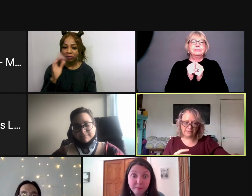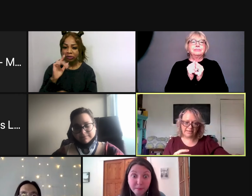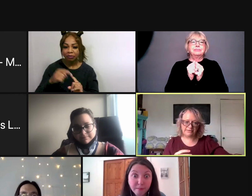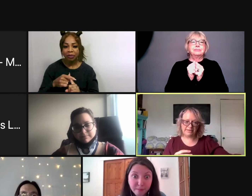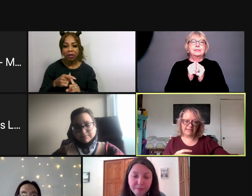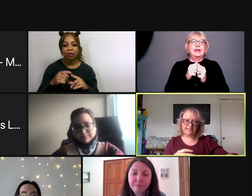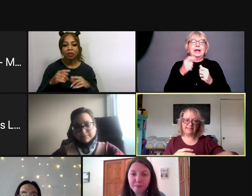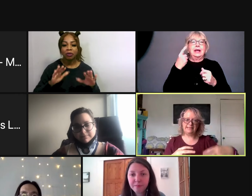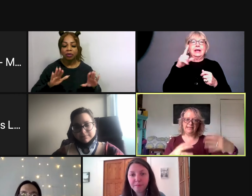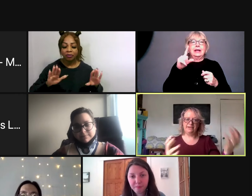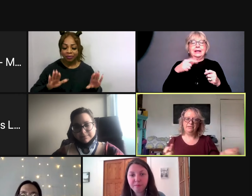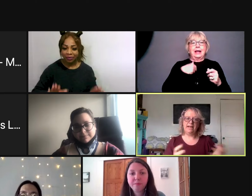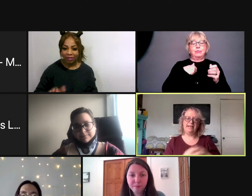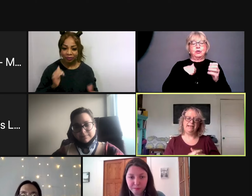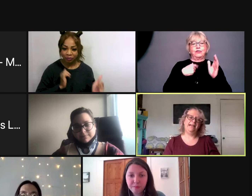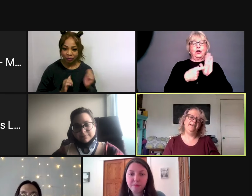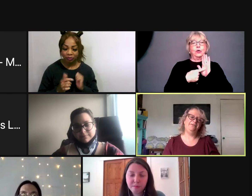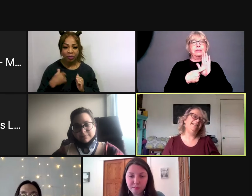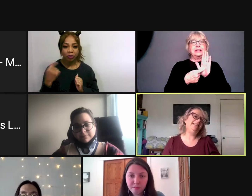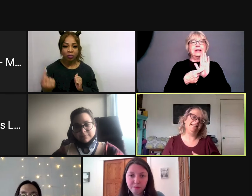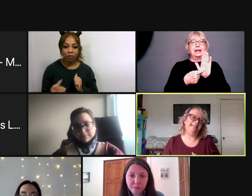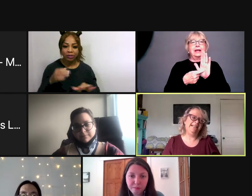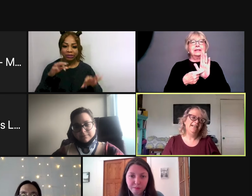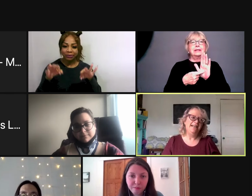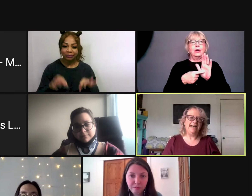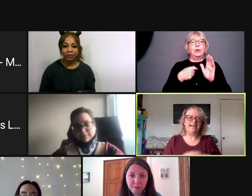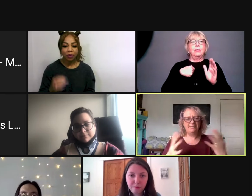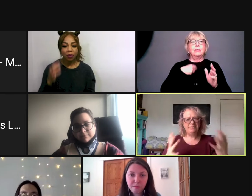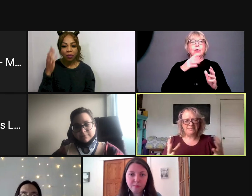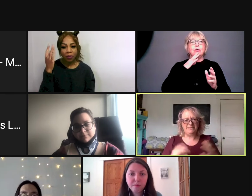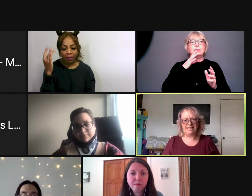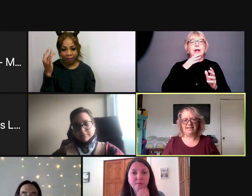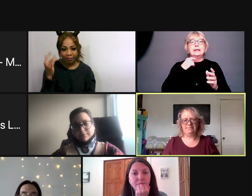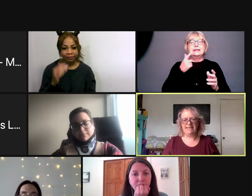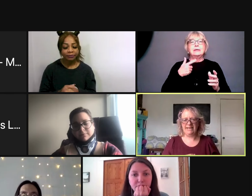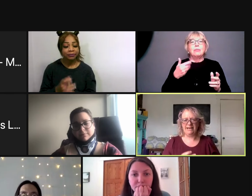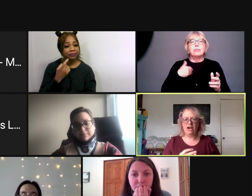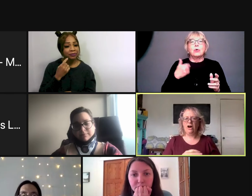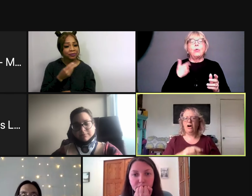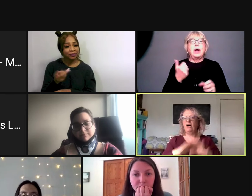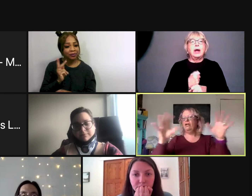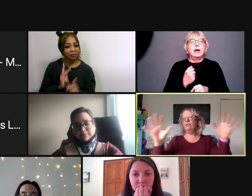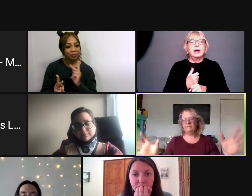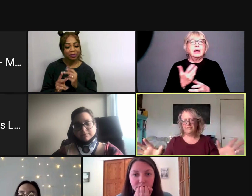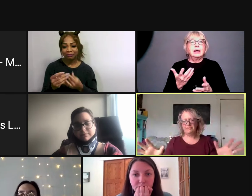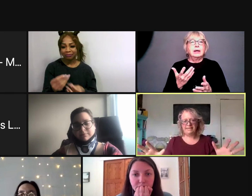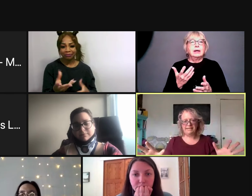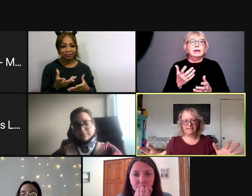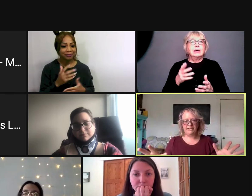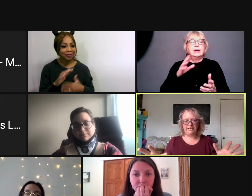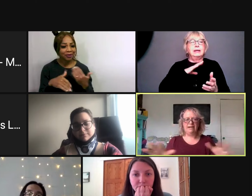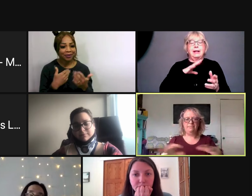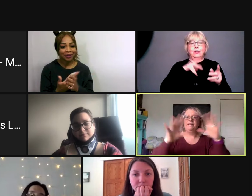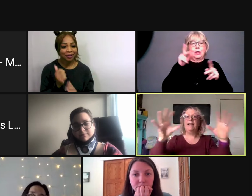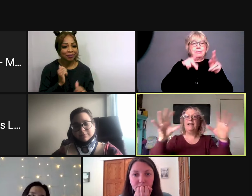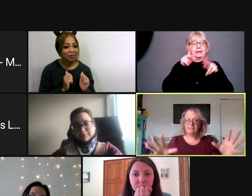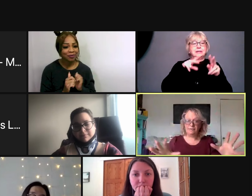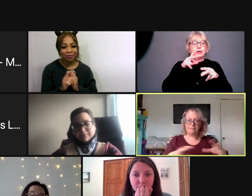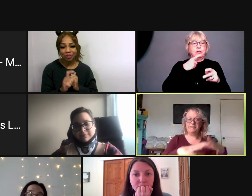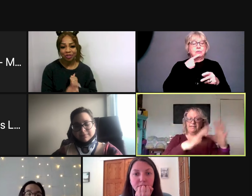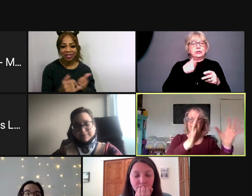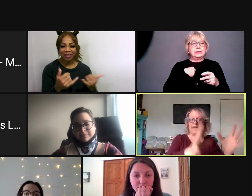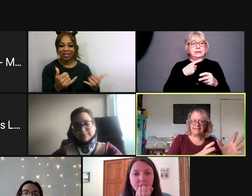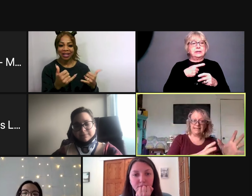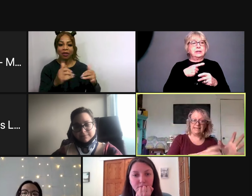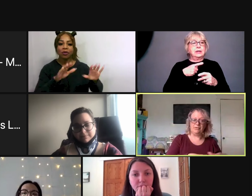souvent en fait toujours je parle du pourquoi pourquoi est-ce qu'on fait cela et récemment il y une couple de personnes qui m'ont dit alors tous